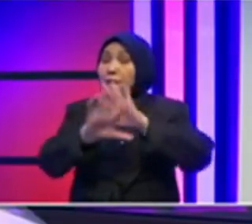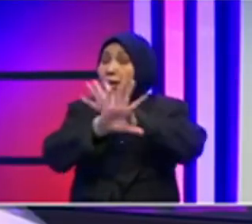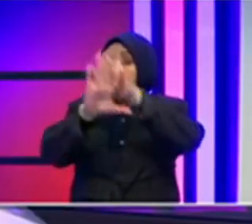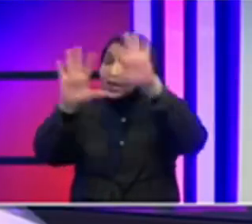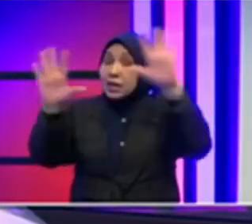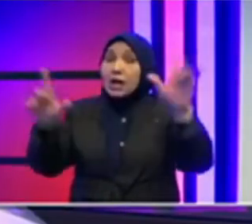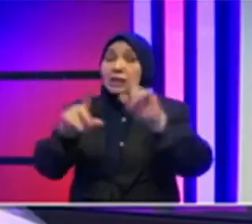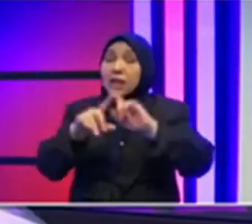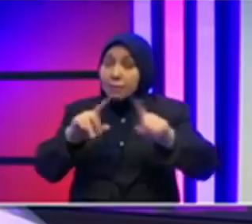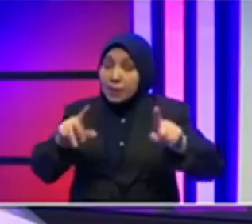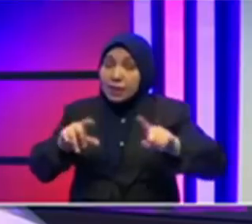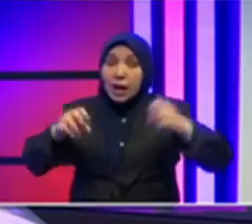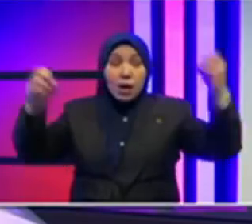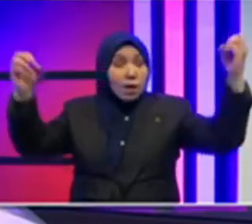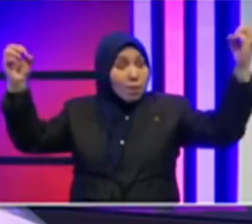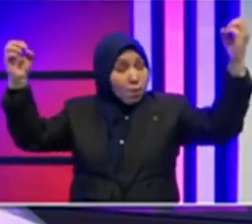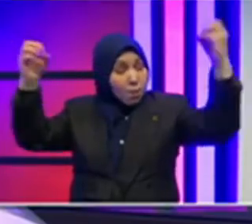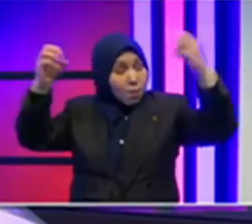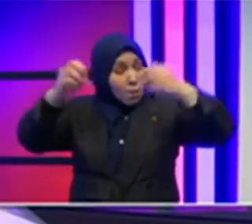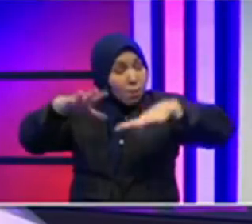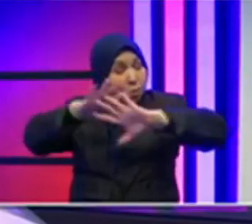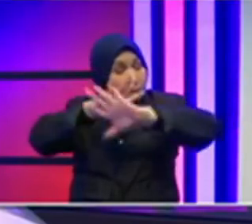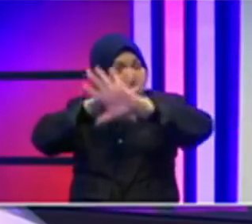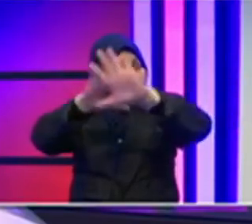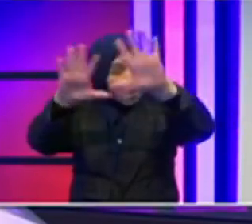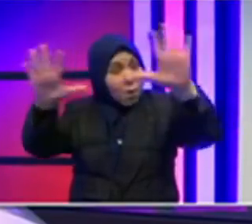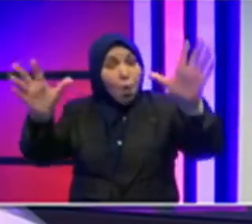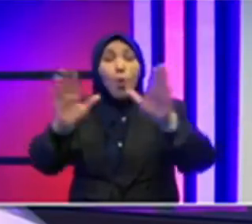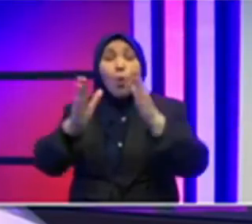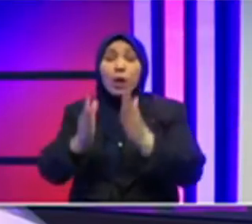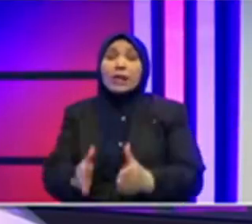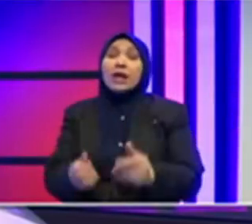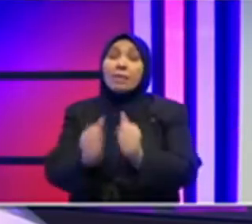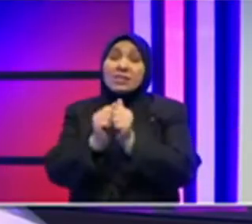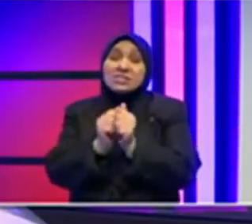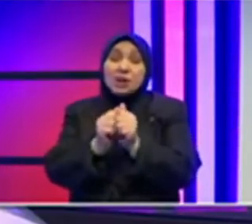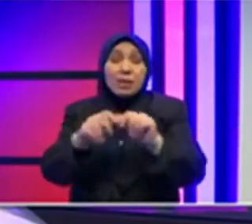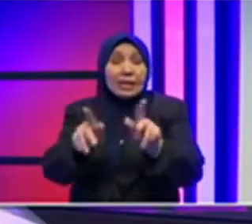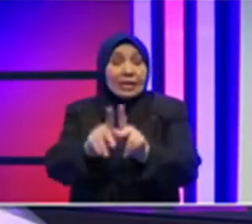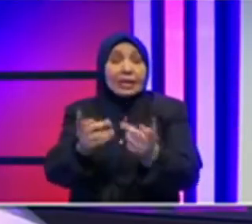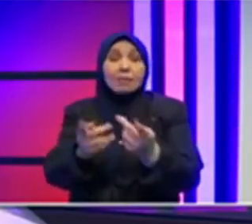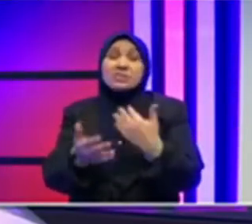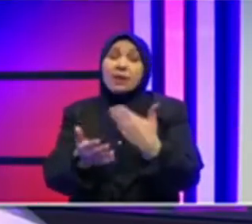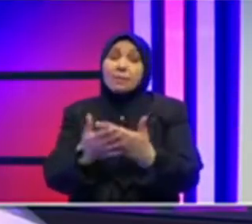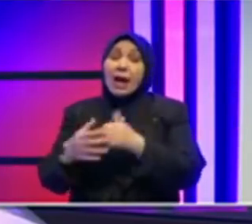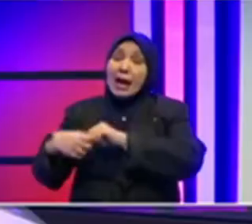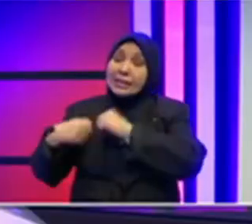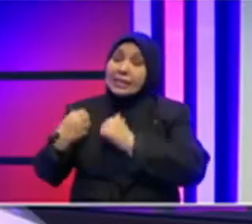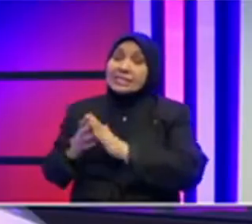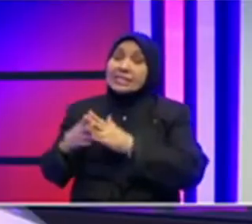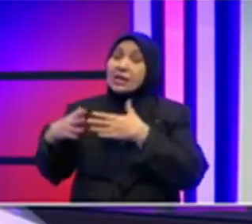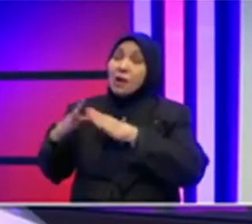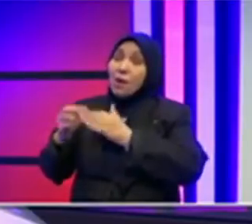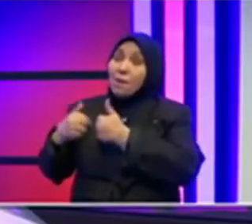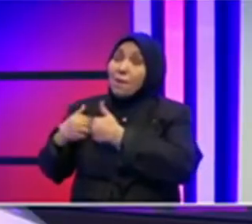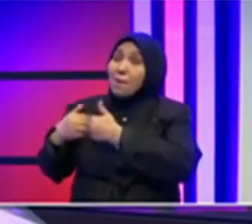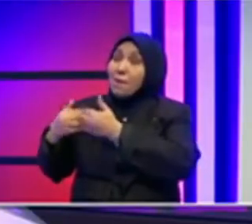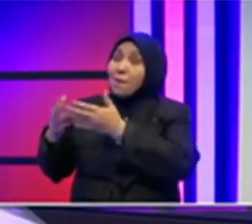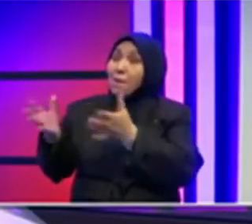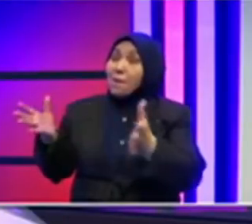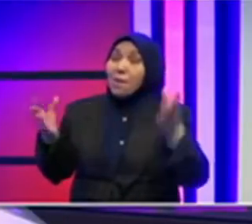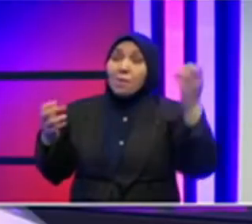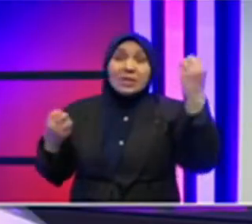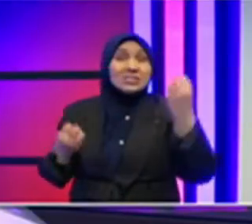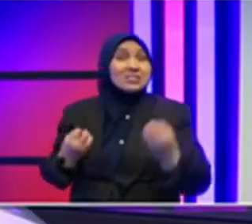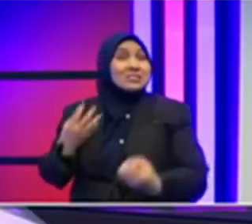tetapi dia akan menerangi orang yang bersama kitab ini, sehinggakan hati akan jadi terang, hati akan jadi